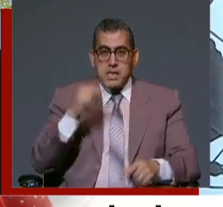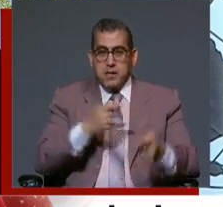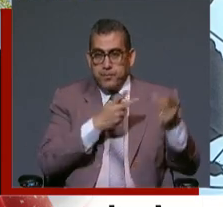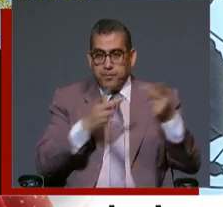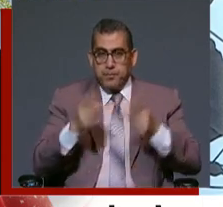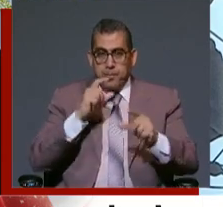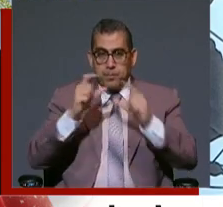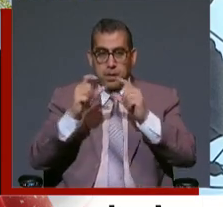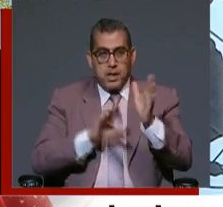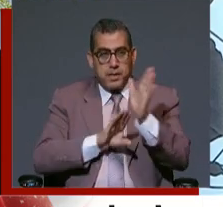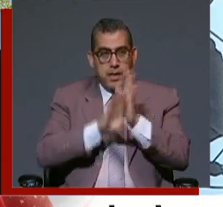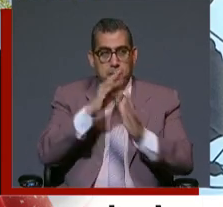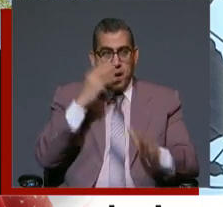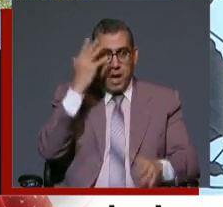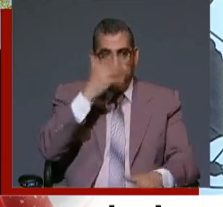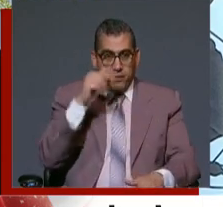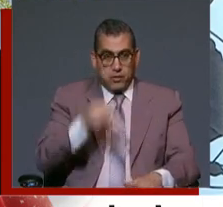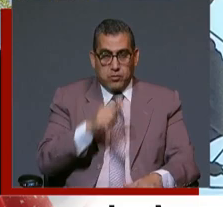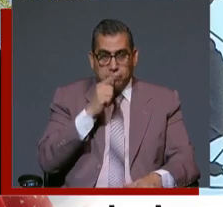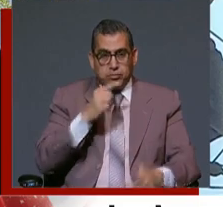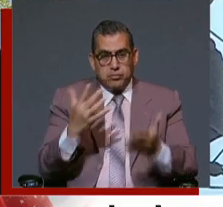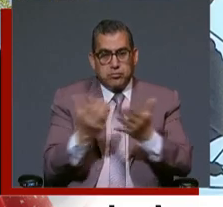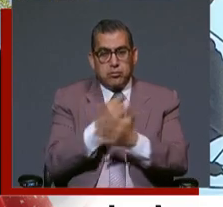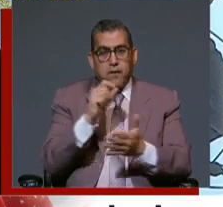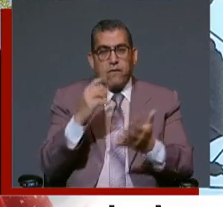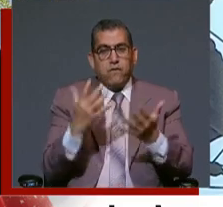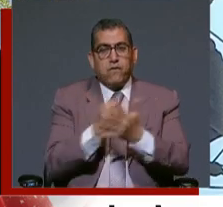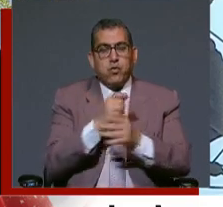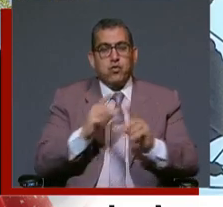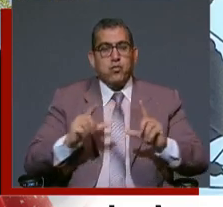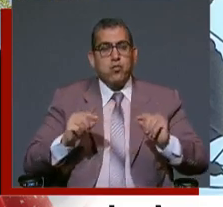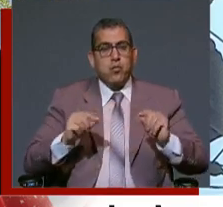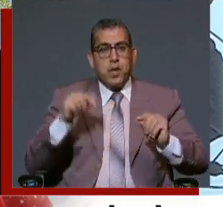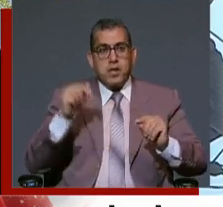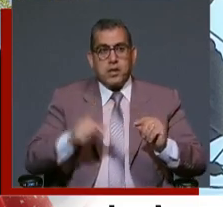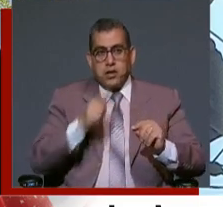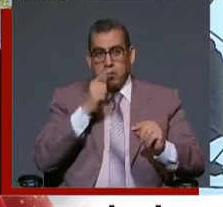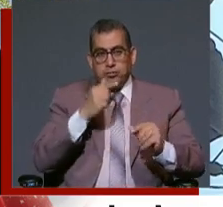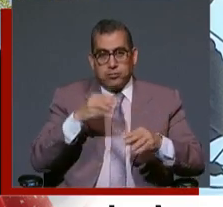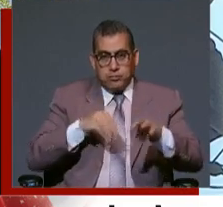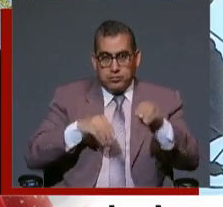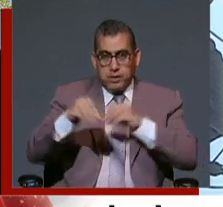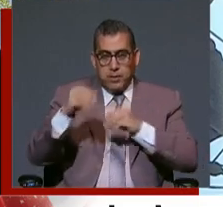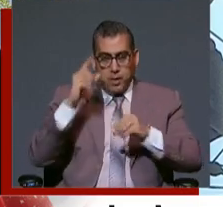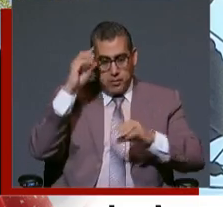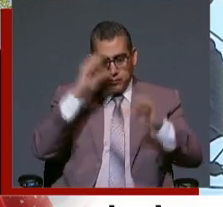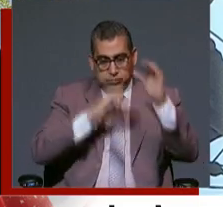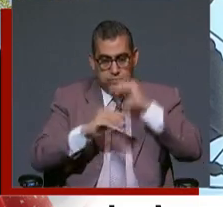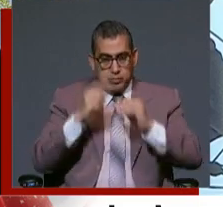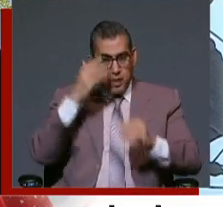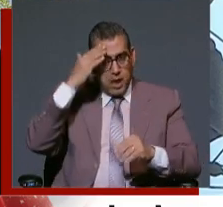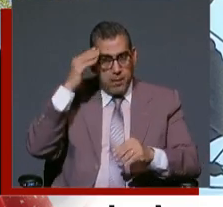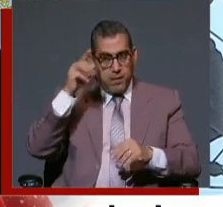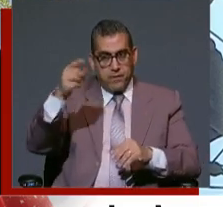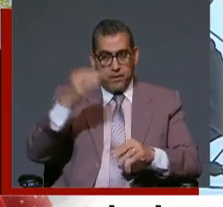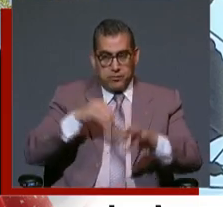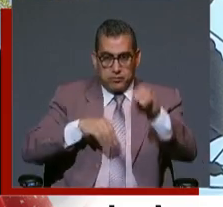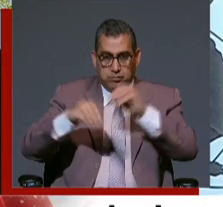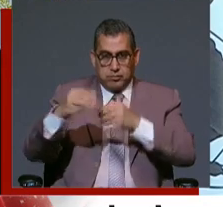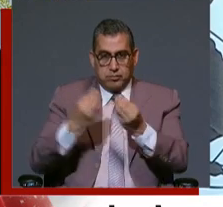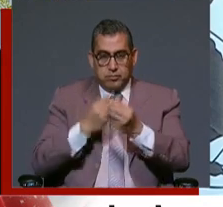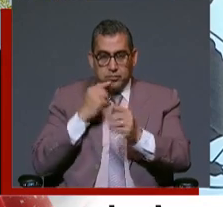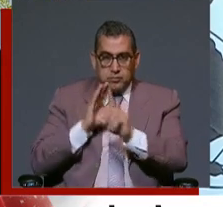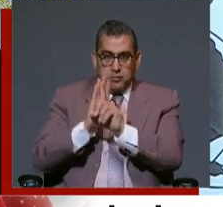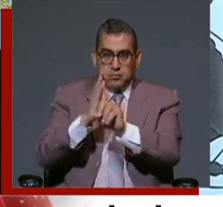لبنك التنمية الإفريقي تمثل فرصة متميزة لتبادل المعرفة والخبرات وتوفير